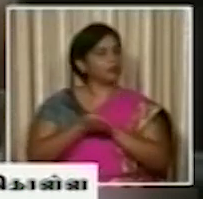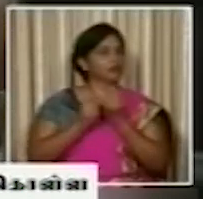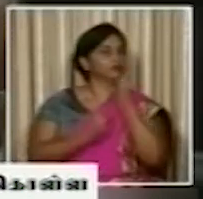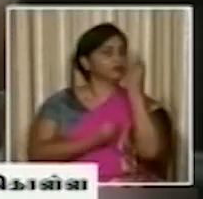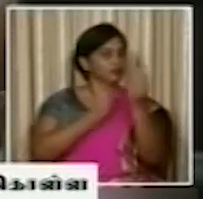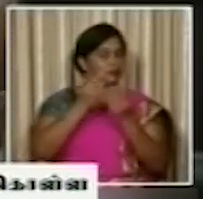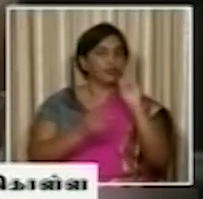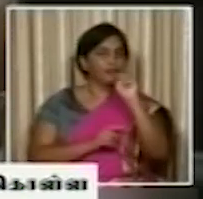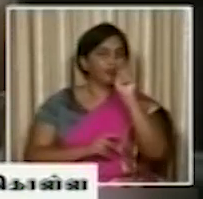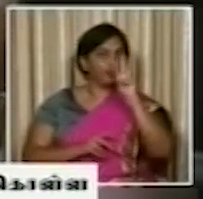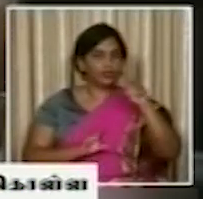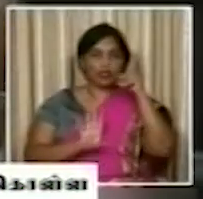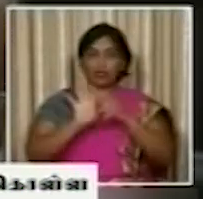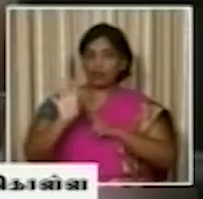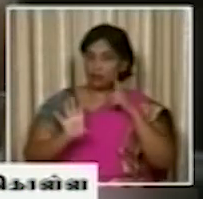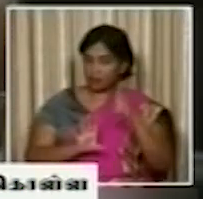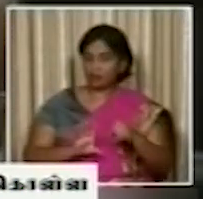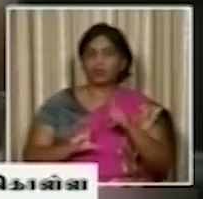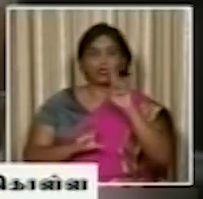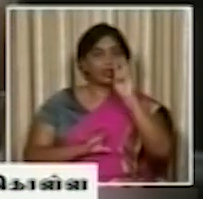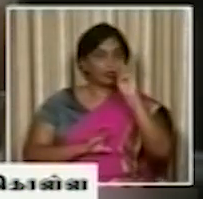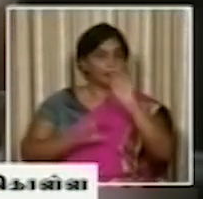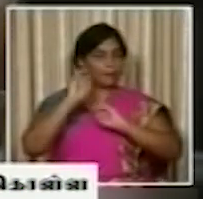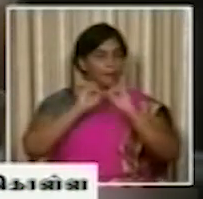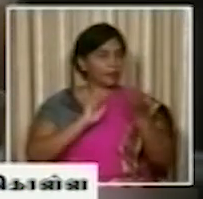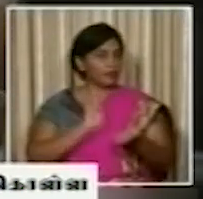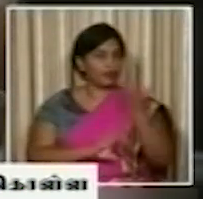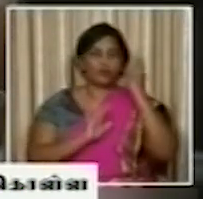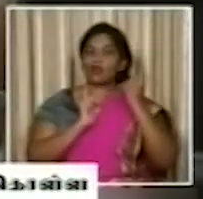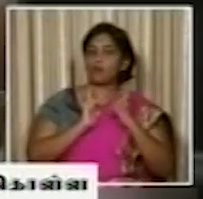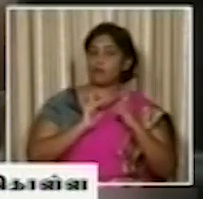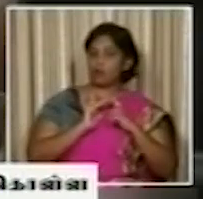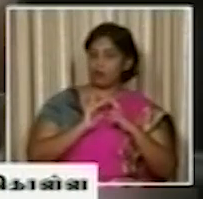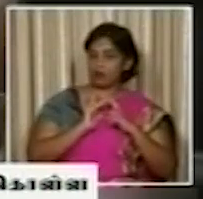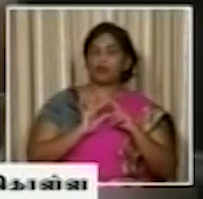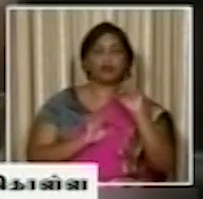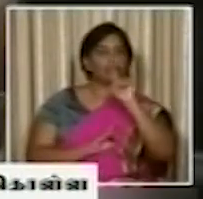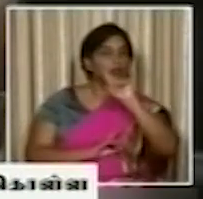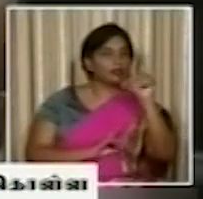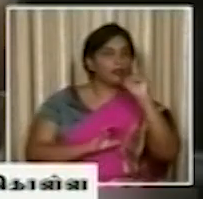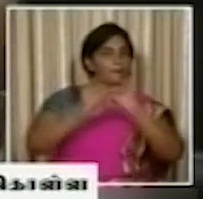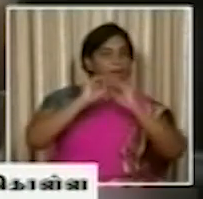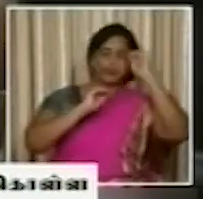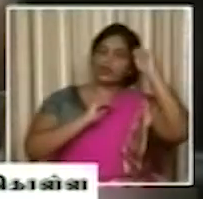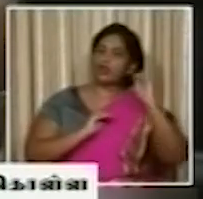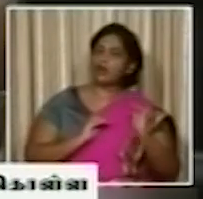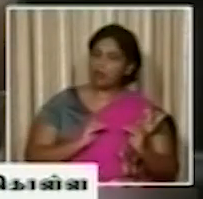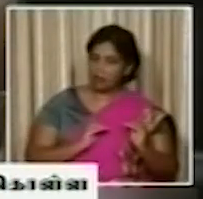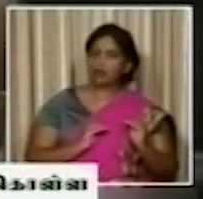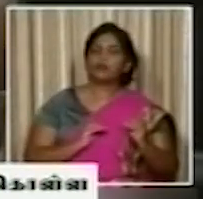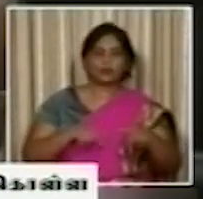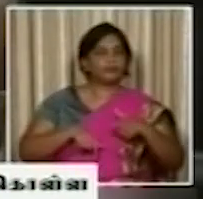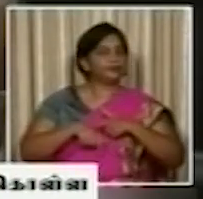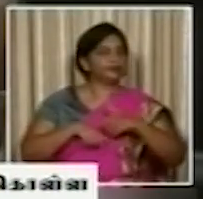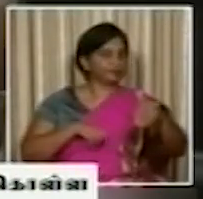கணித்துள்ளன. 2022 விட 2023 அரச வருமானத்தை 50%-க்கு மேல் அதிகரிக்க முடிந்தது.